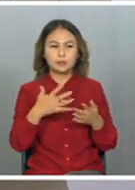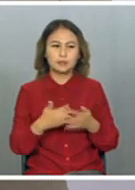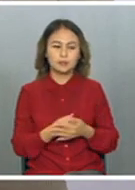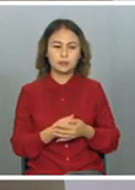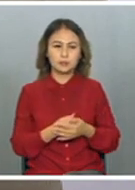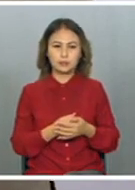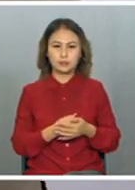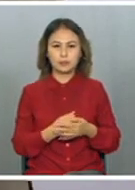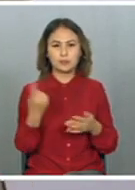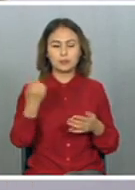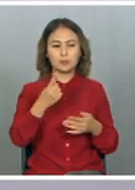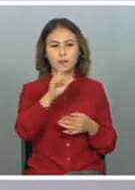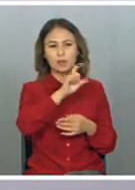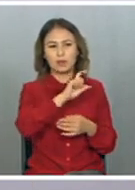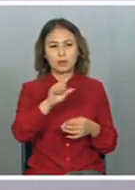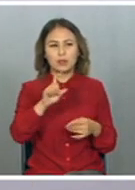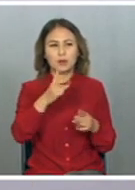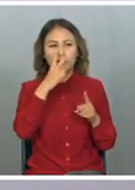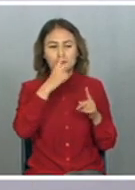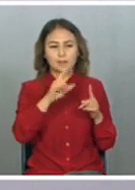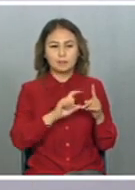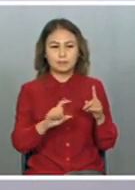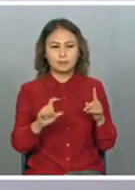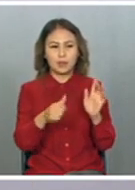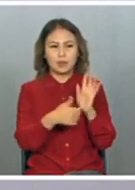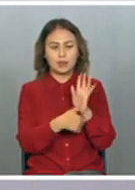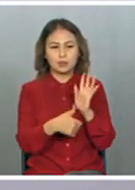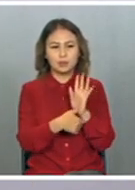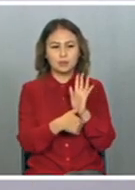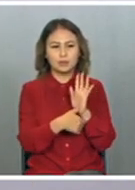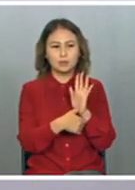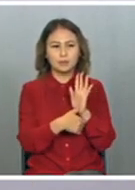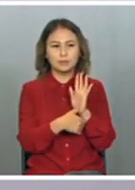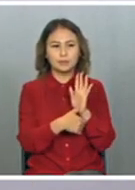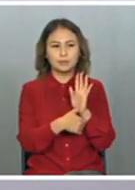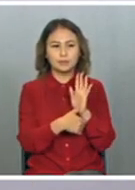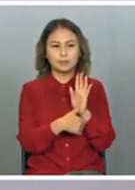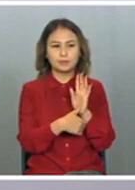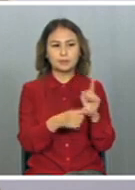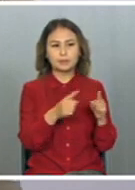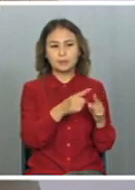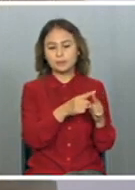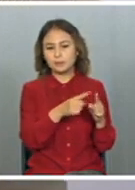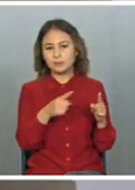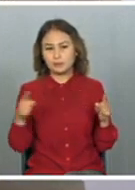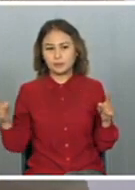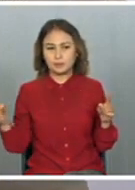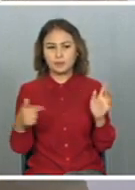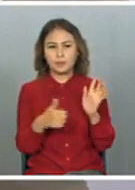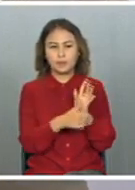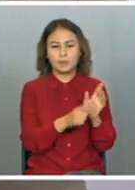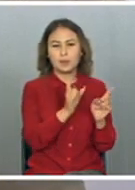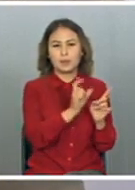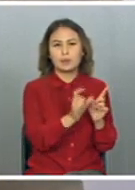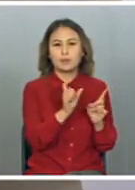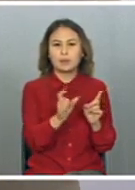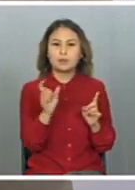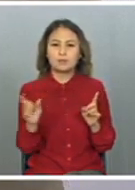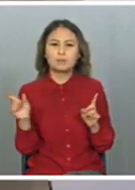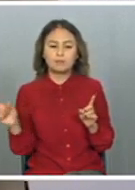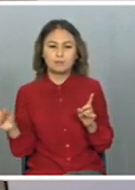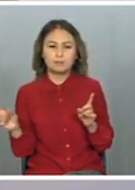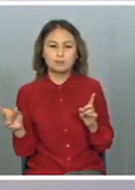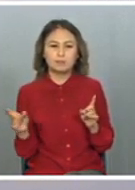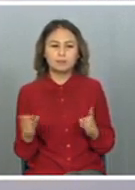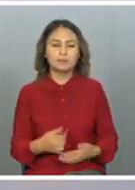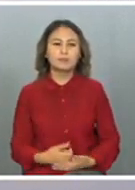adam, bölşektin bölümüne қараймыз. 6 тұр. Демек мен birlik kesindimді 6 bölükke bölüm. Еске